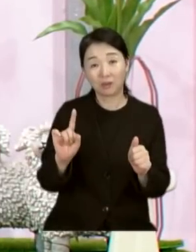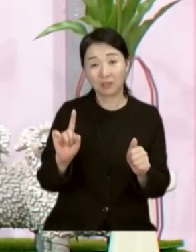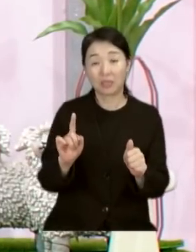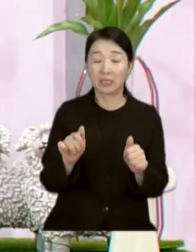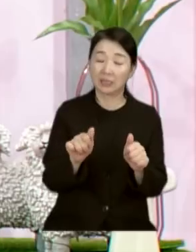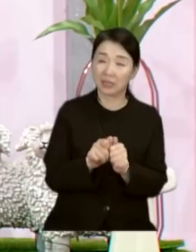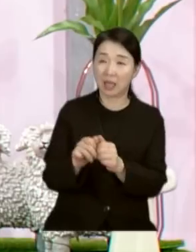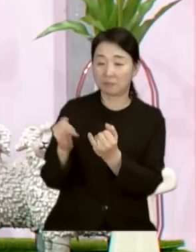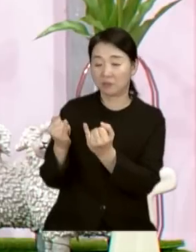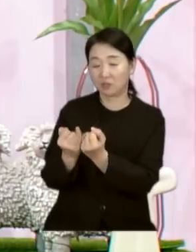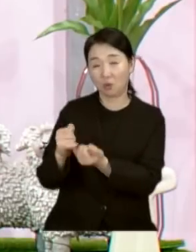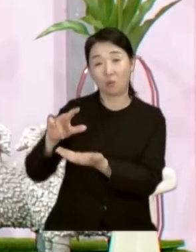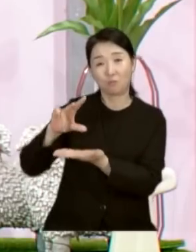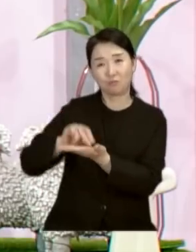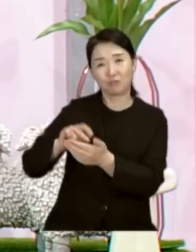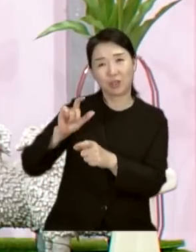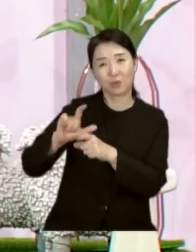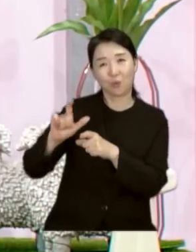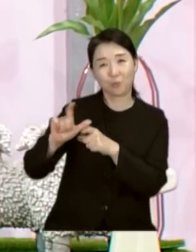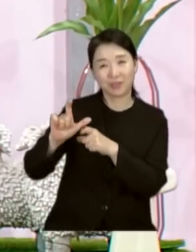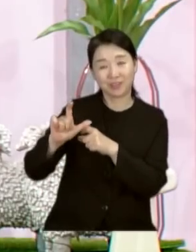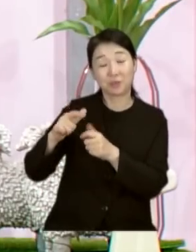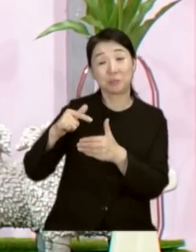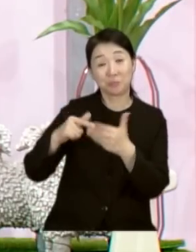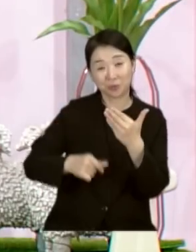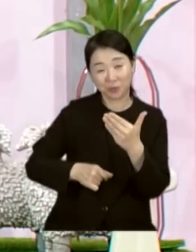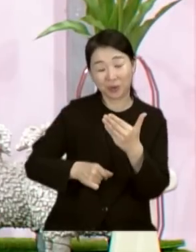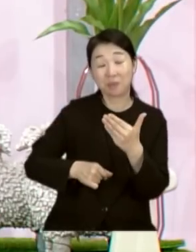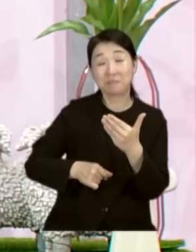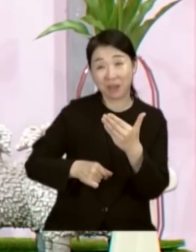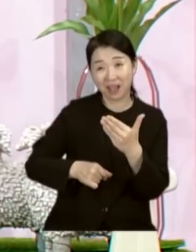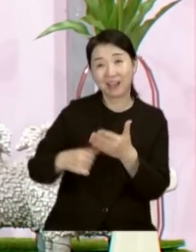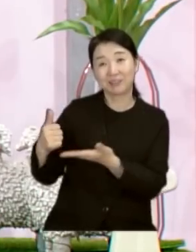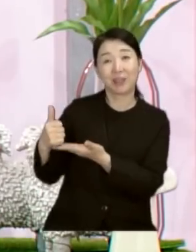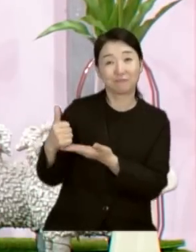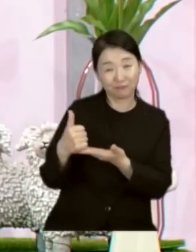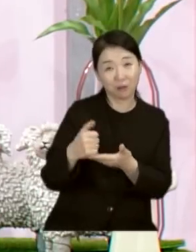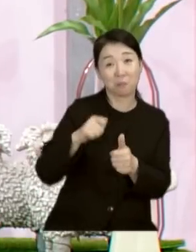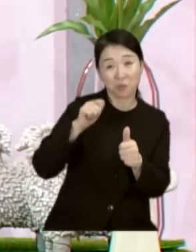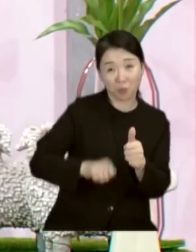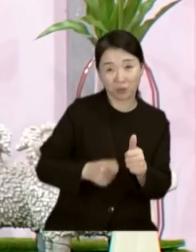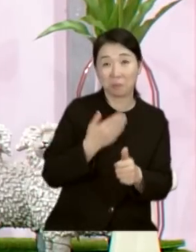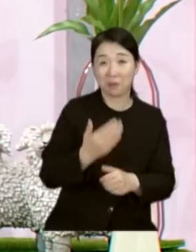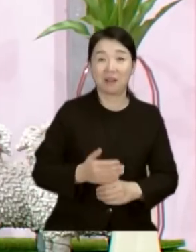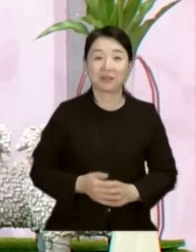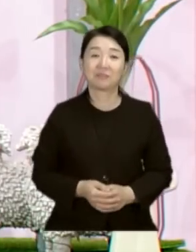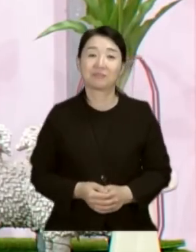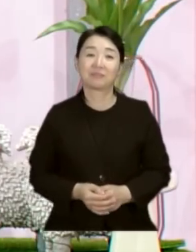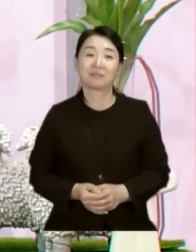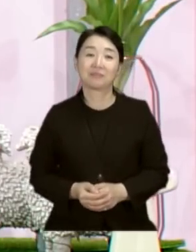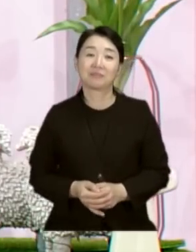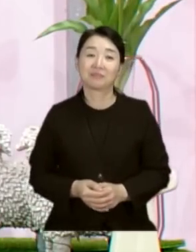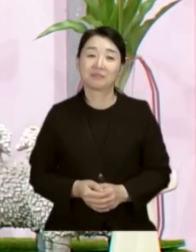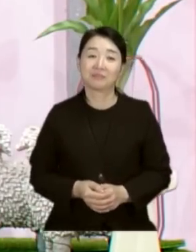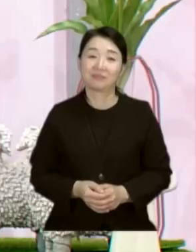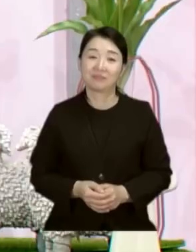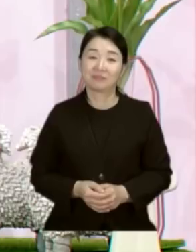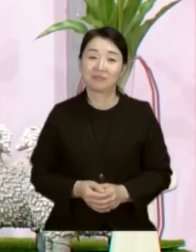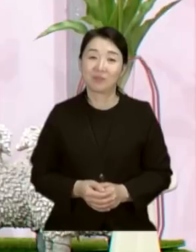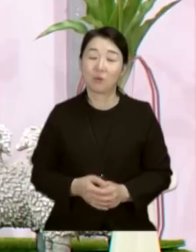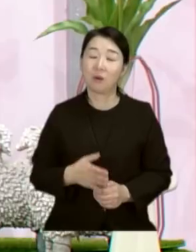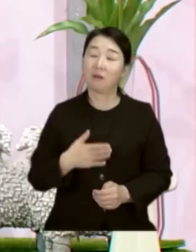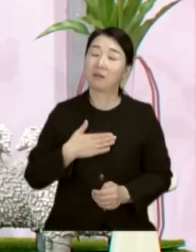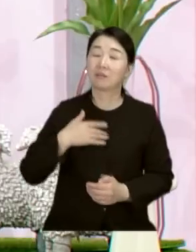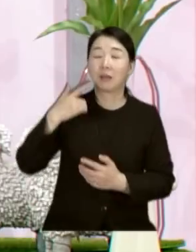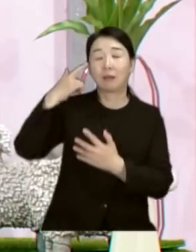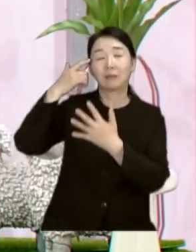이혼이라기보다는 이제 남녀 문제 고민을 다루는 프로그램의 고정 패널로도 제가 출연을 하고 있고 이거는 정말 있을